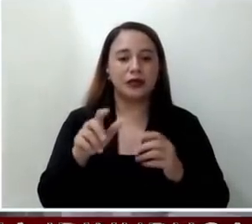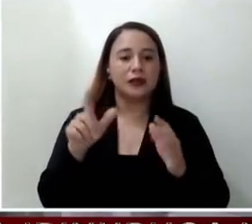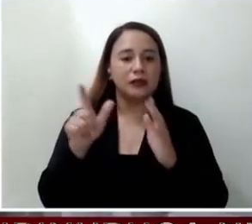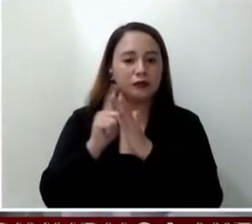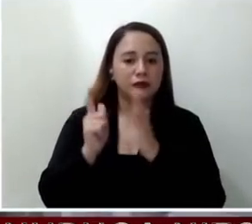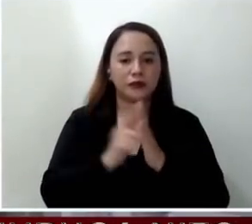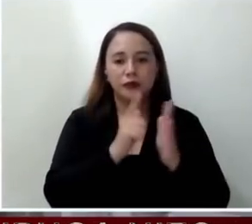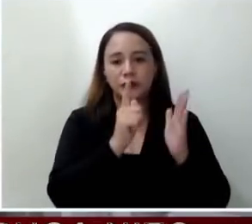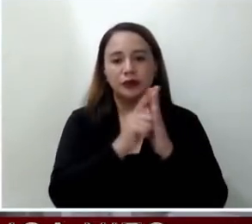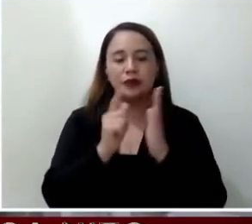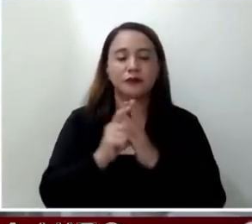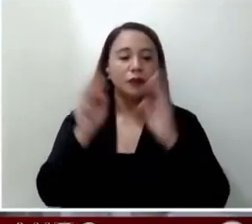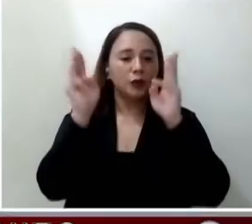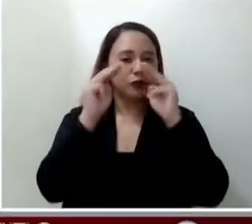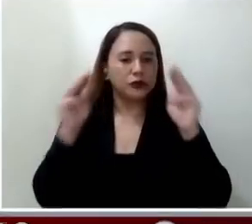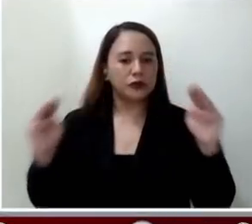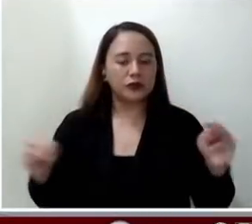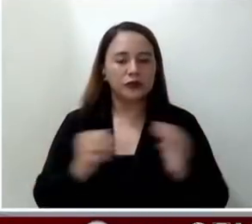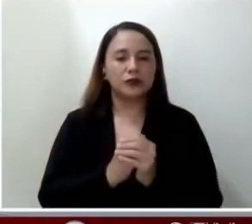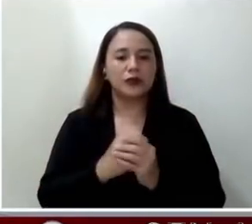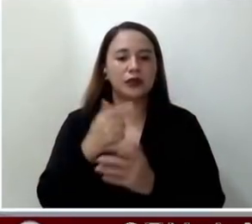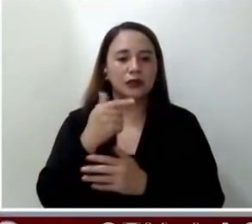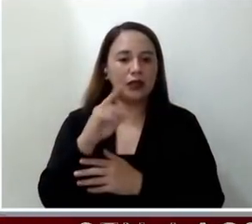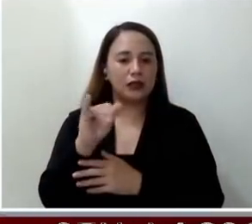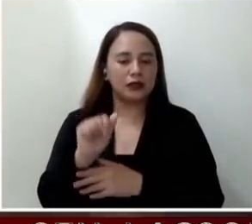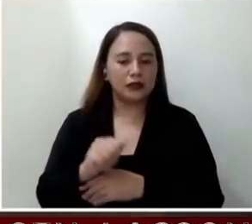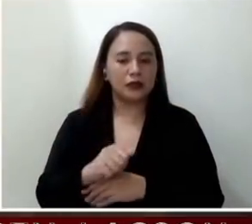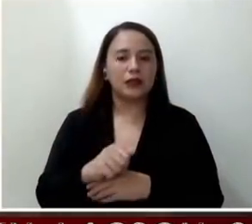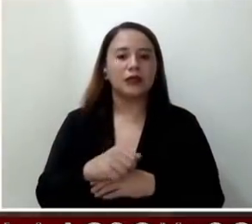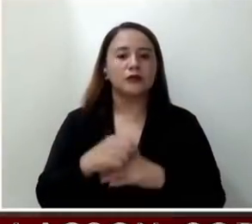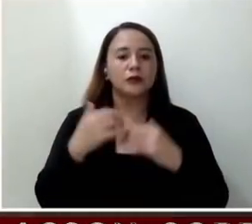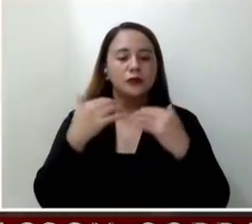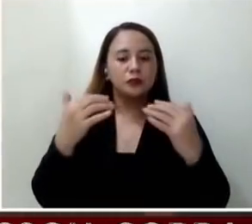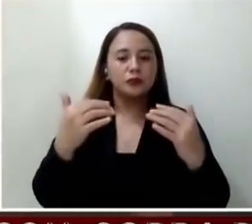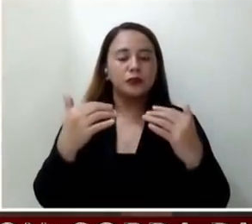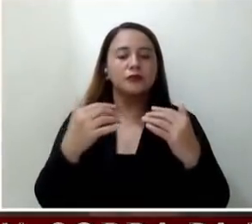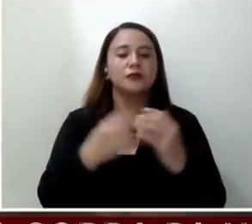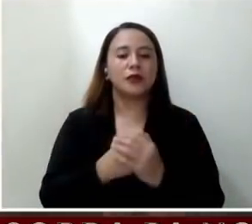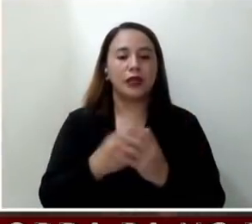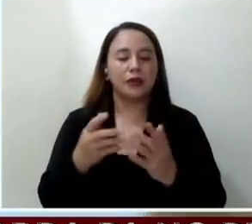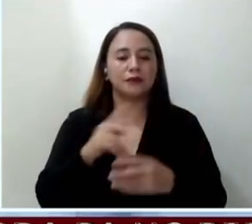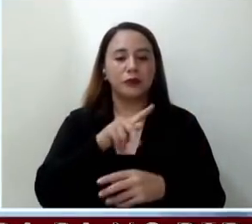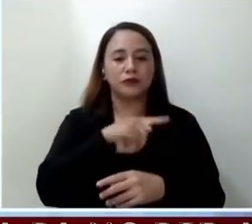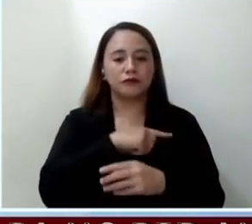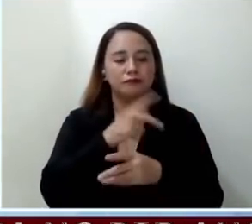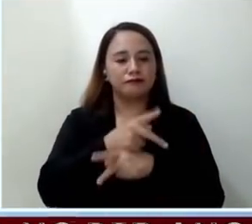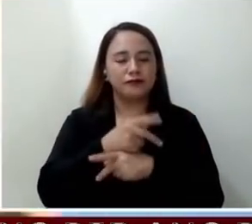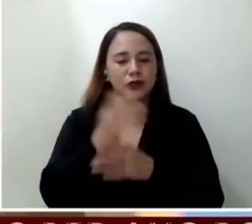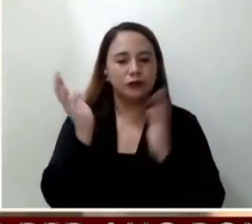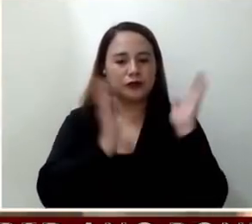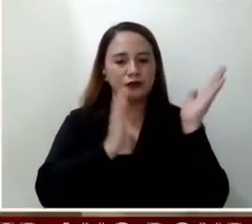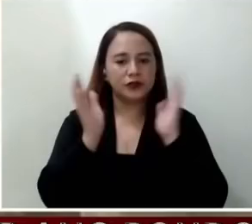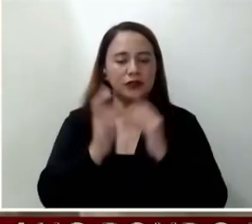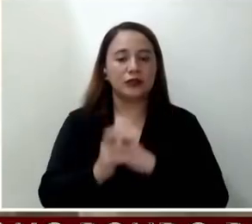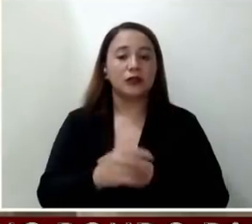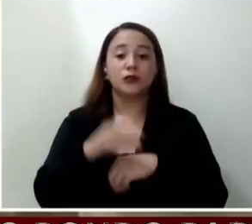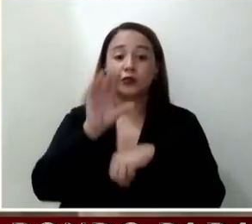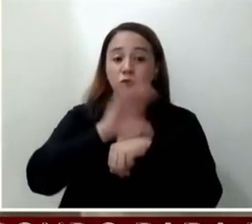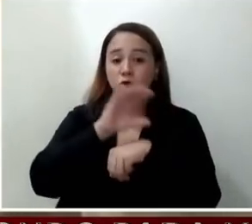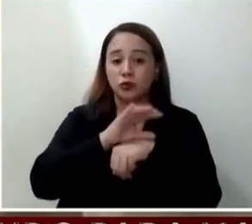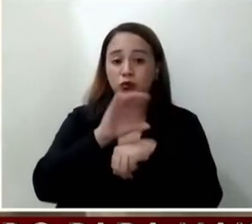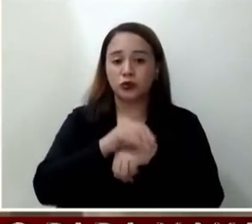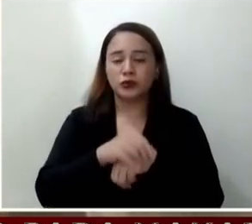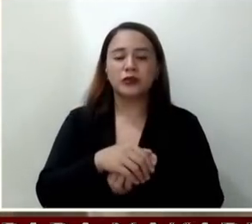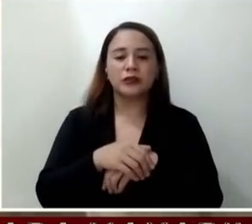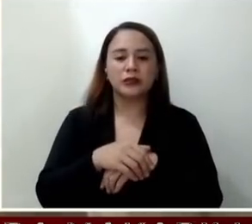archives, museum, galleries, venues at conferences at maging personal care services. Ang religious gatherings,